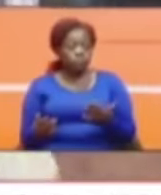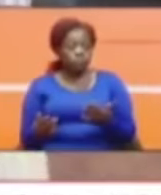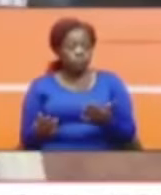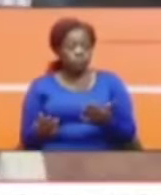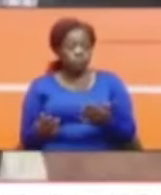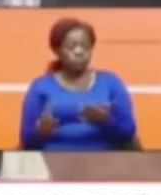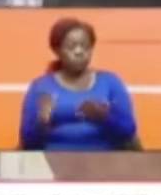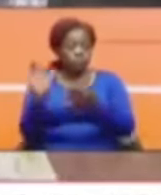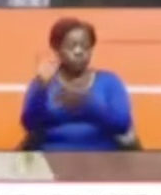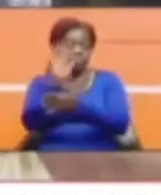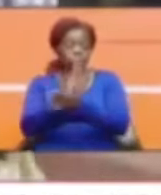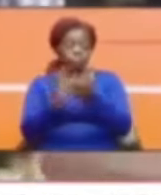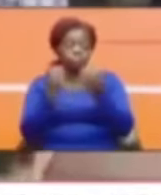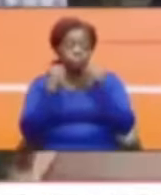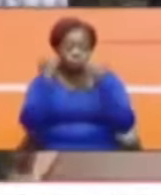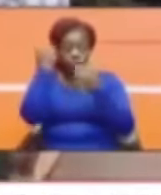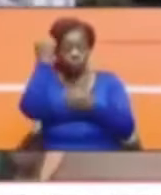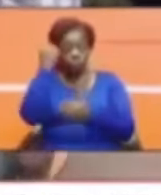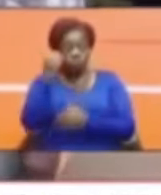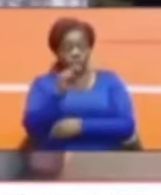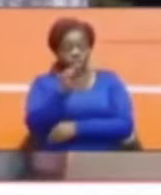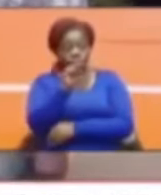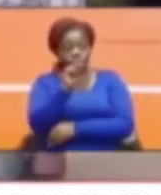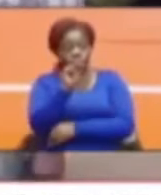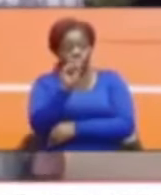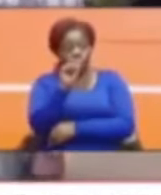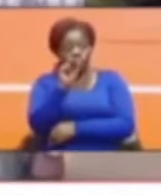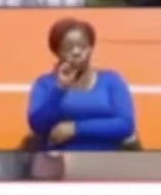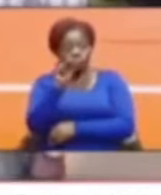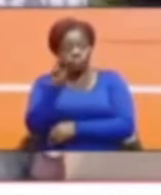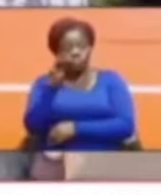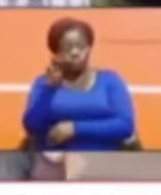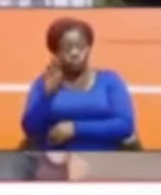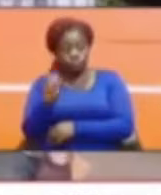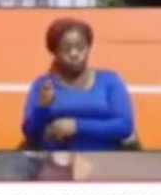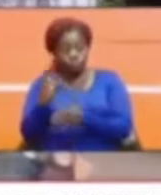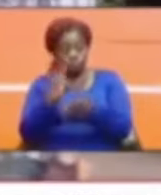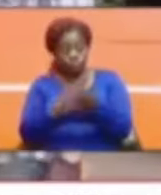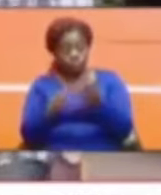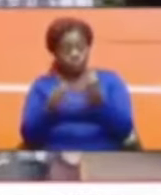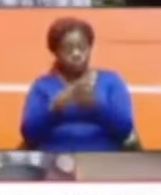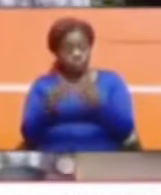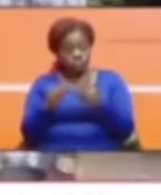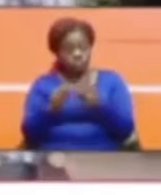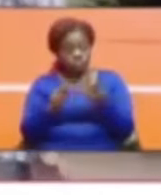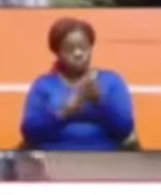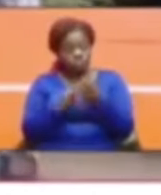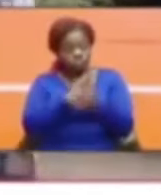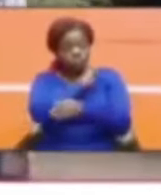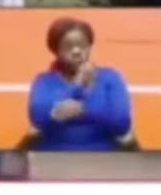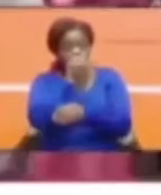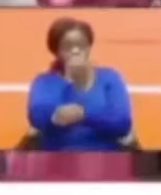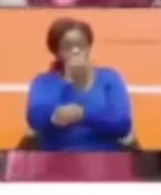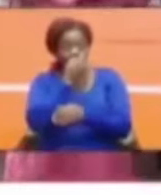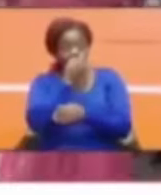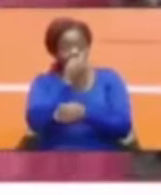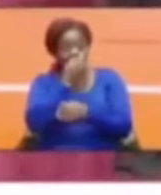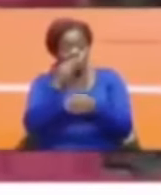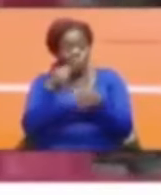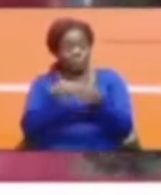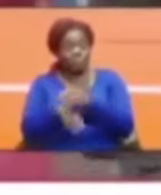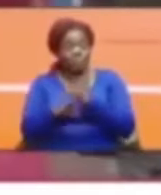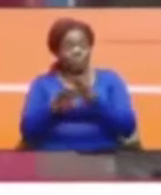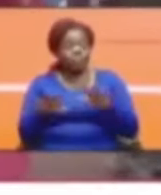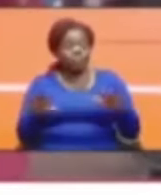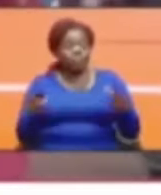bano basimbiddwa mu maaso g'omulamuzi wa Kkooti e Nabweru Fiona Nakibuuka n'abasomera emisango okuli okwesa amaanyi okuyingira mu